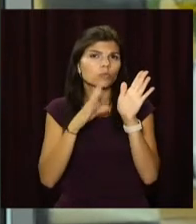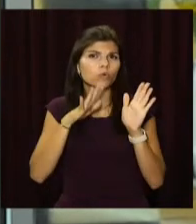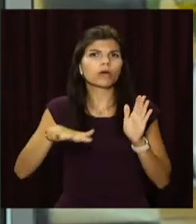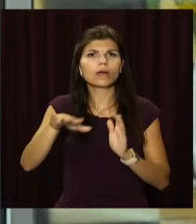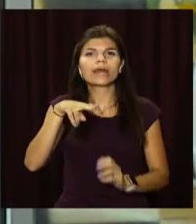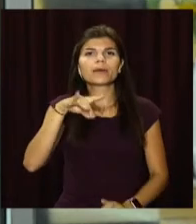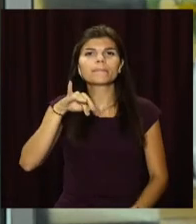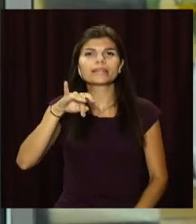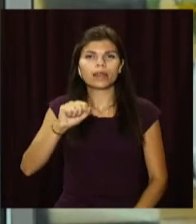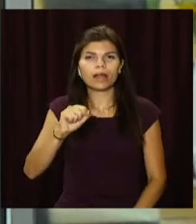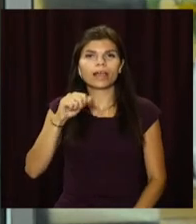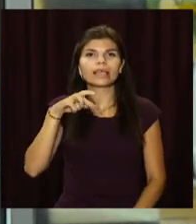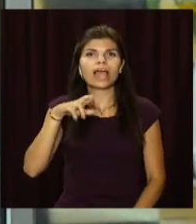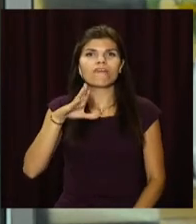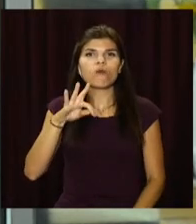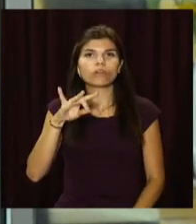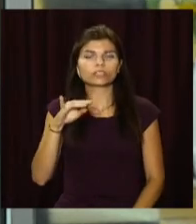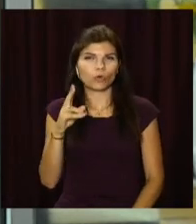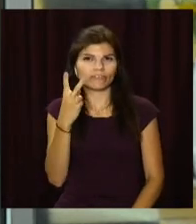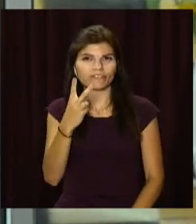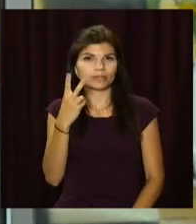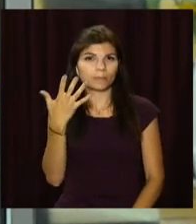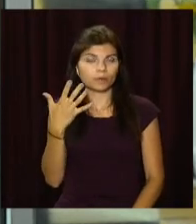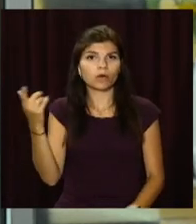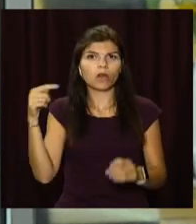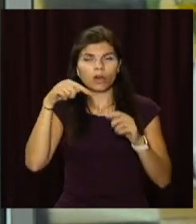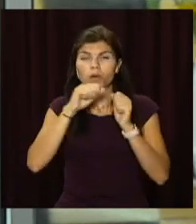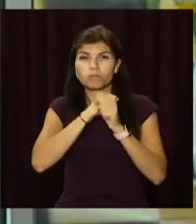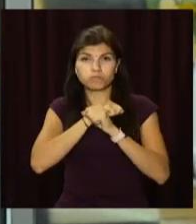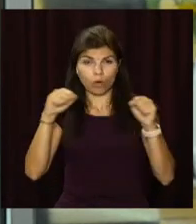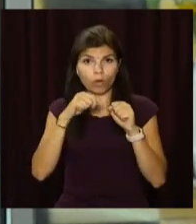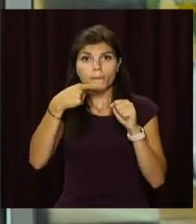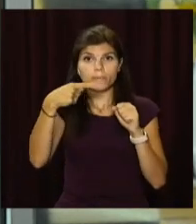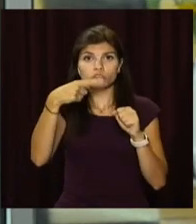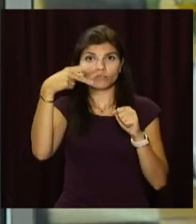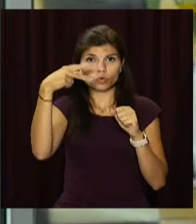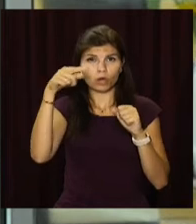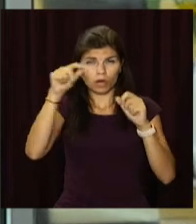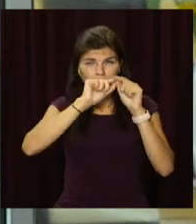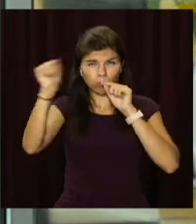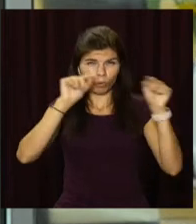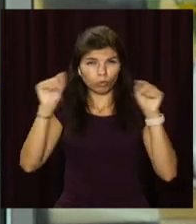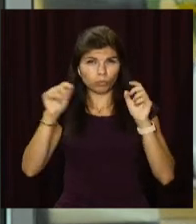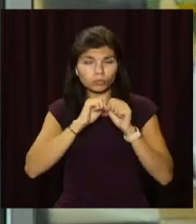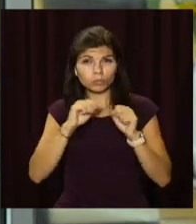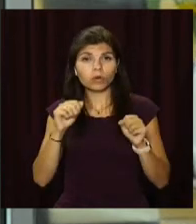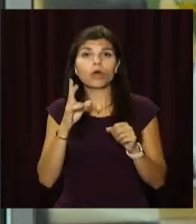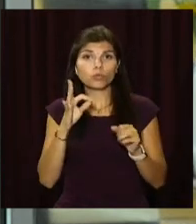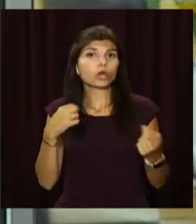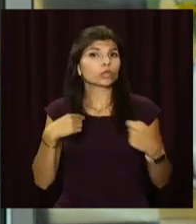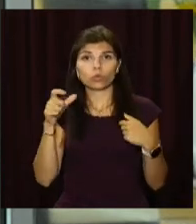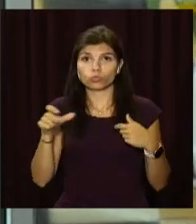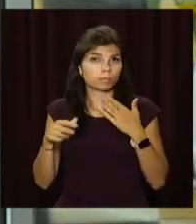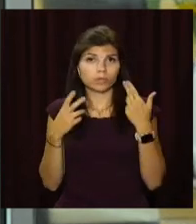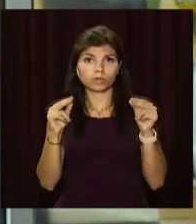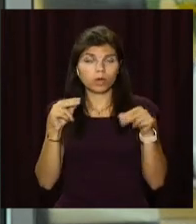проспекті Дмитра Яворницького, 25. У результаті повилітали шибки у квартирах першого та другого поверхів. На щастя, обійшлося без постраждалих.